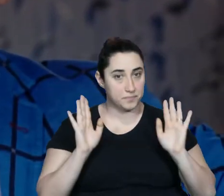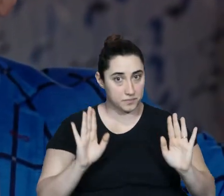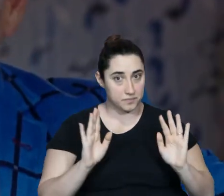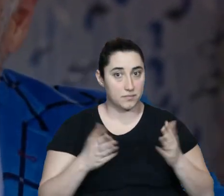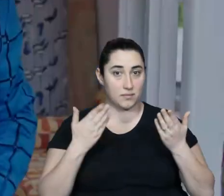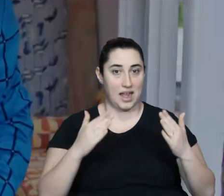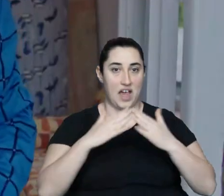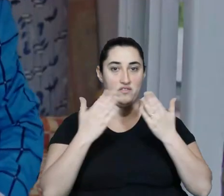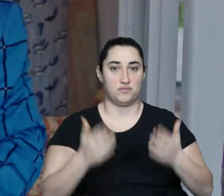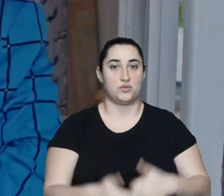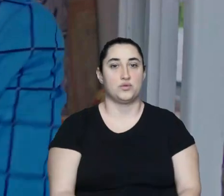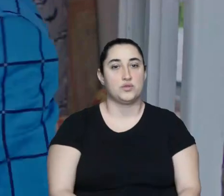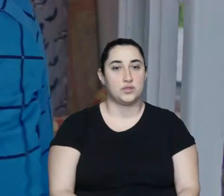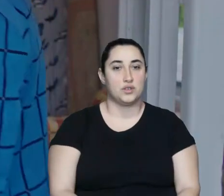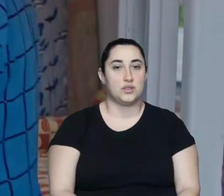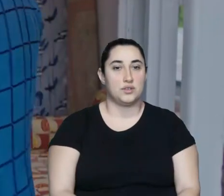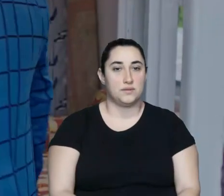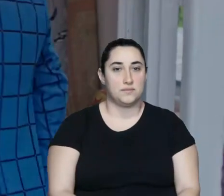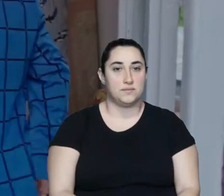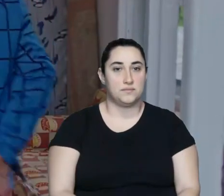Evet, işte evimiz bu İbrahim.